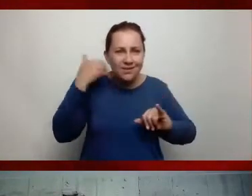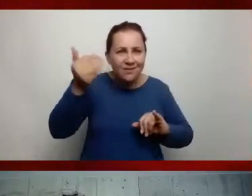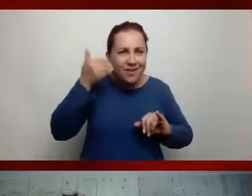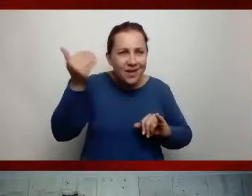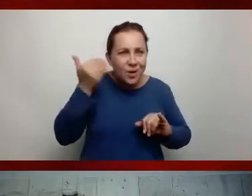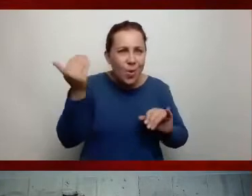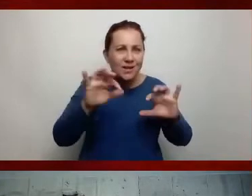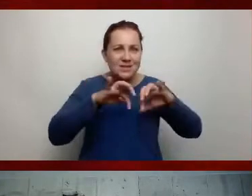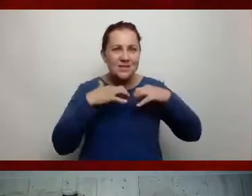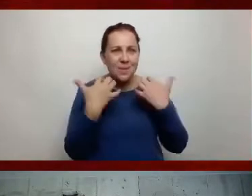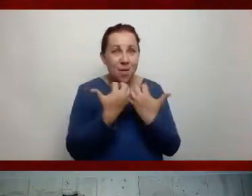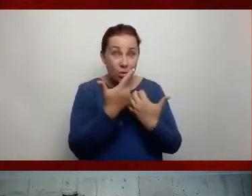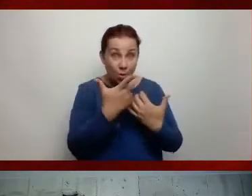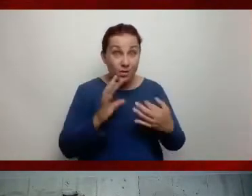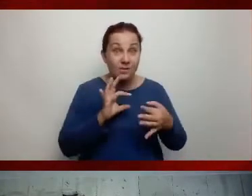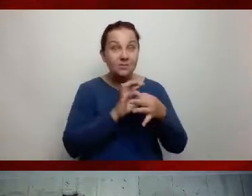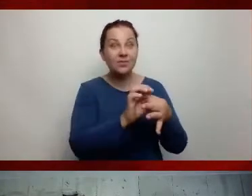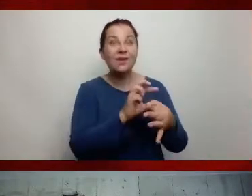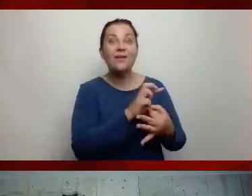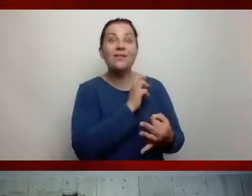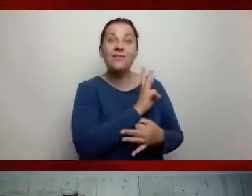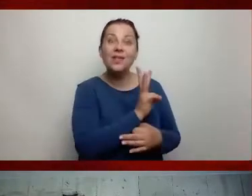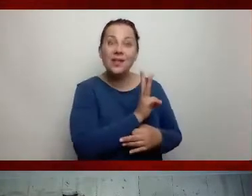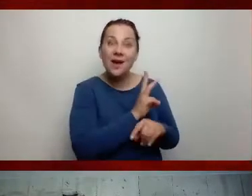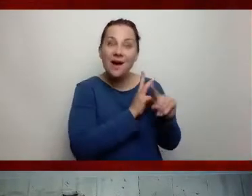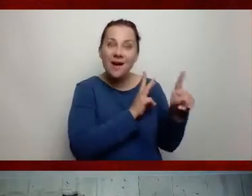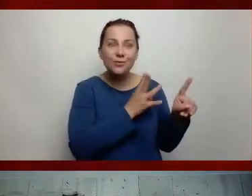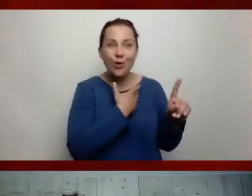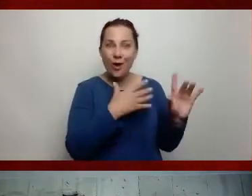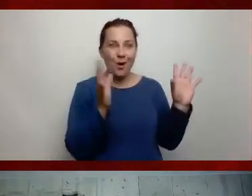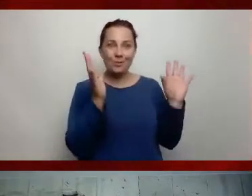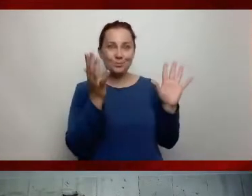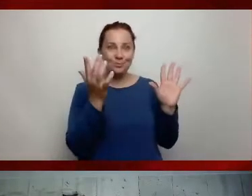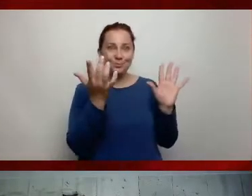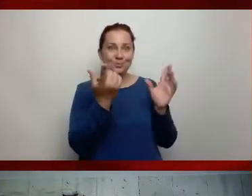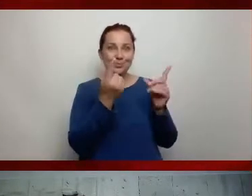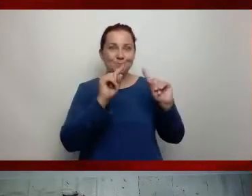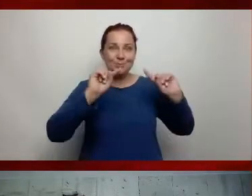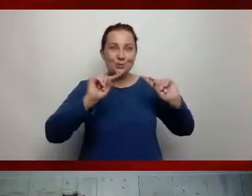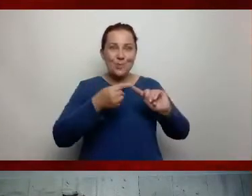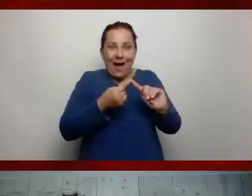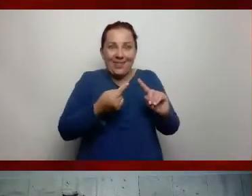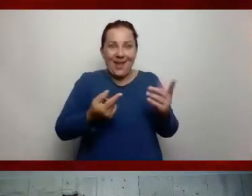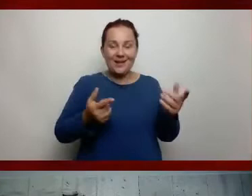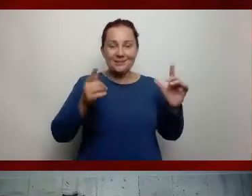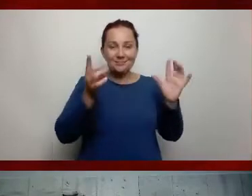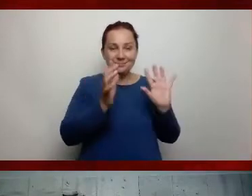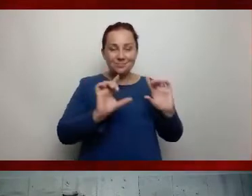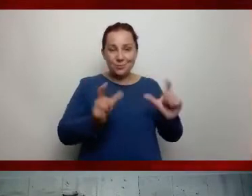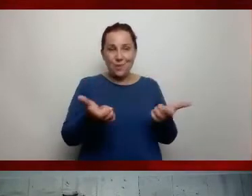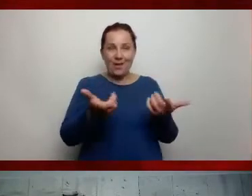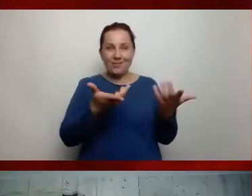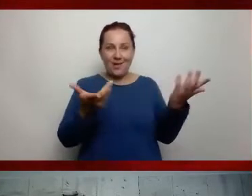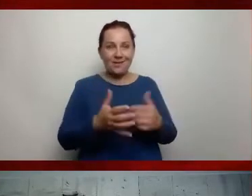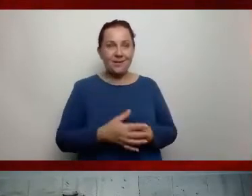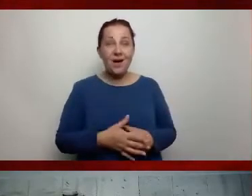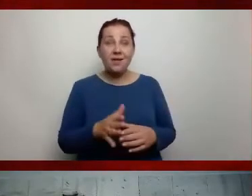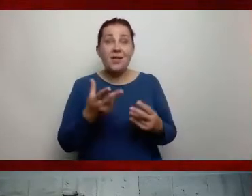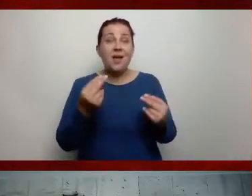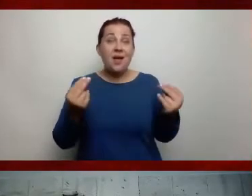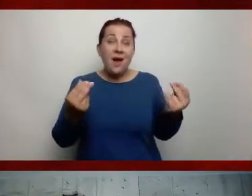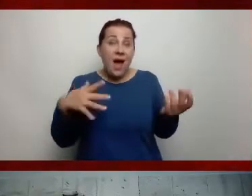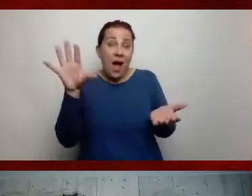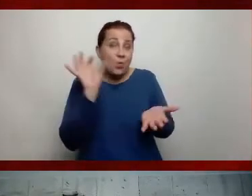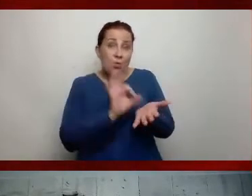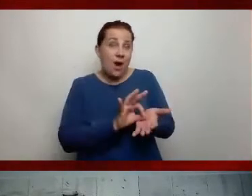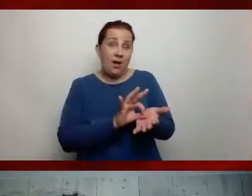seminarium? Czy to jest związane z Witkacym? Czy to przypadek, że jest pan właśnie w tym miejscu, w którym jest? Nie, nie, po prostu tak się składa,